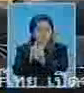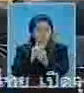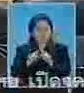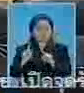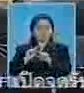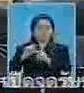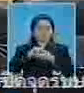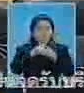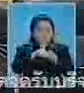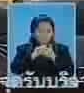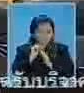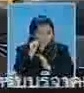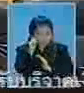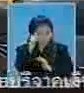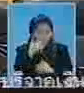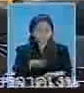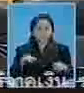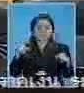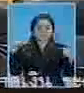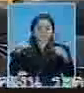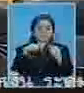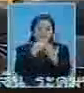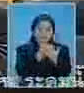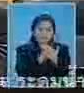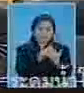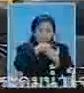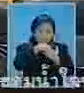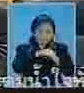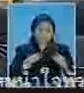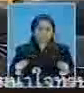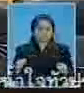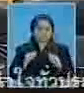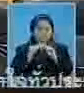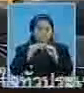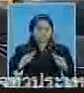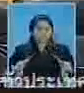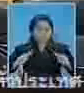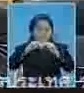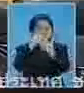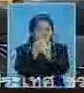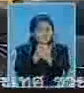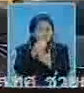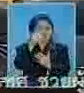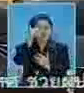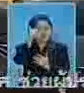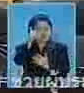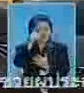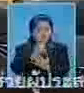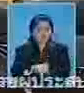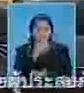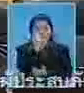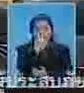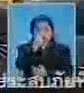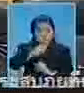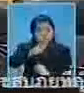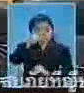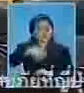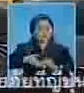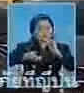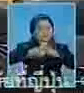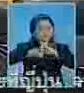วยังส่งผลตอบแทนที่สูงขึ้นให้กับกระทรวงการคลังในฐานะผู้ถือหุ้นด้วยท่านไปดูได้เลยครับทุกรัฐวิสาหกิ